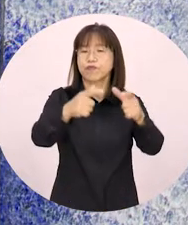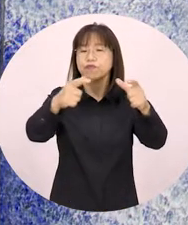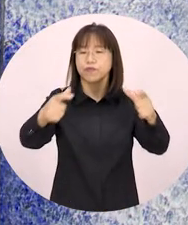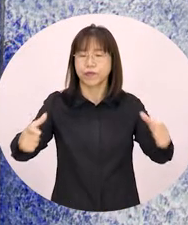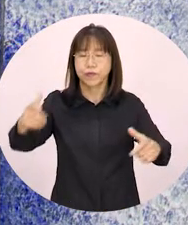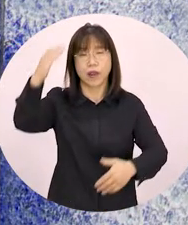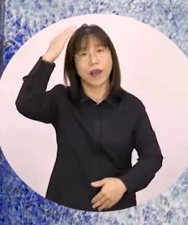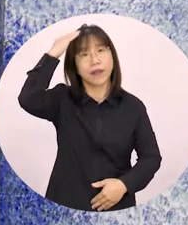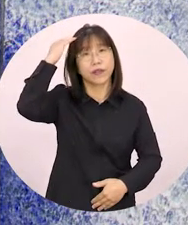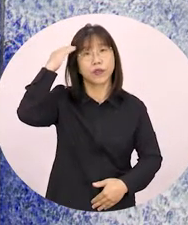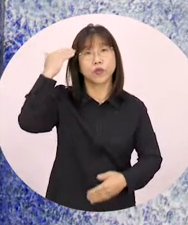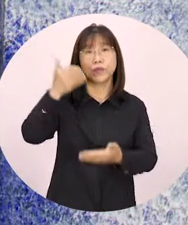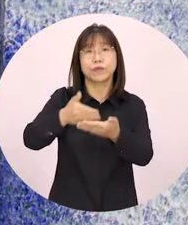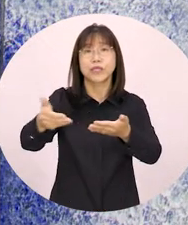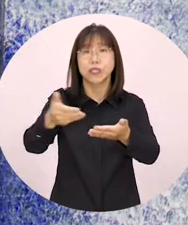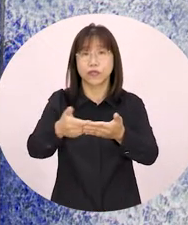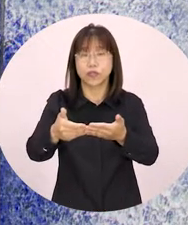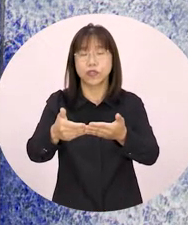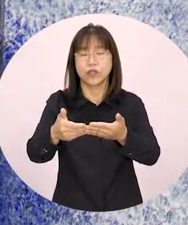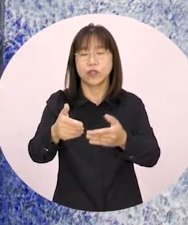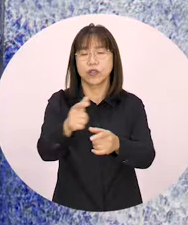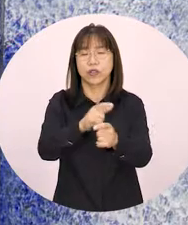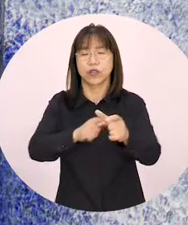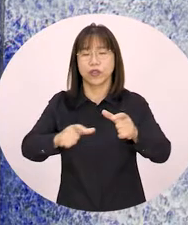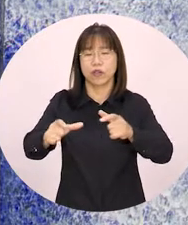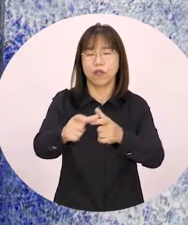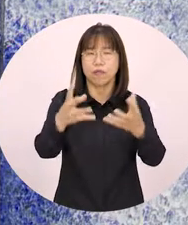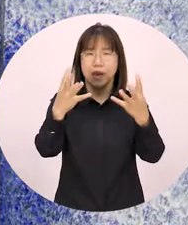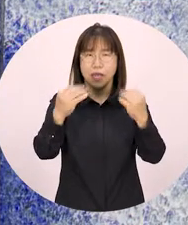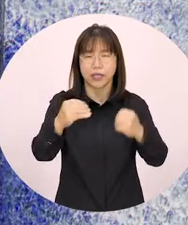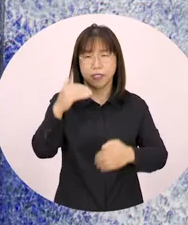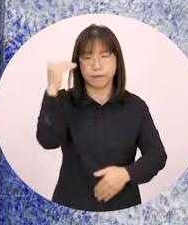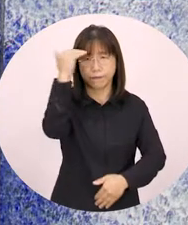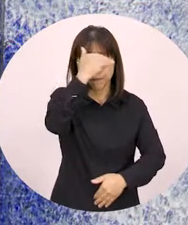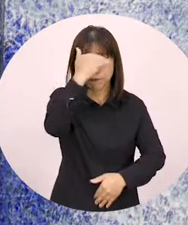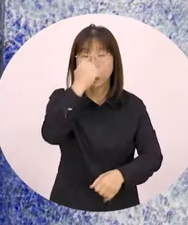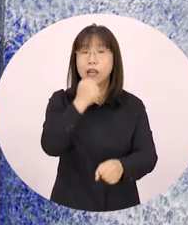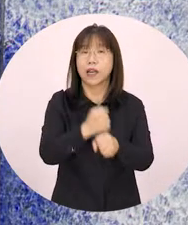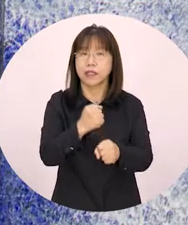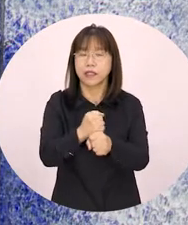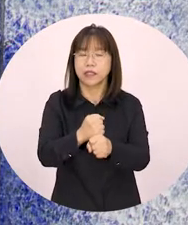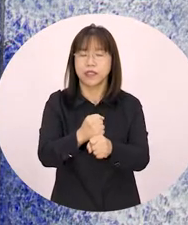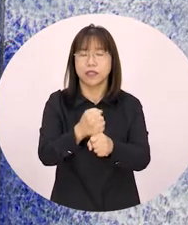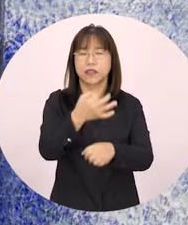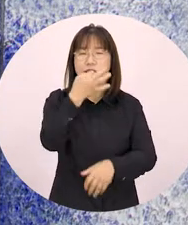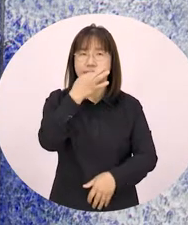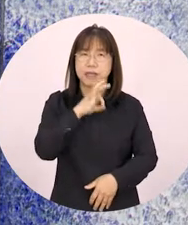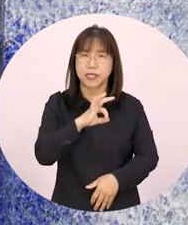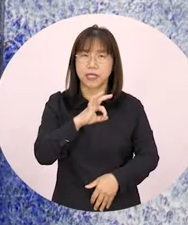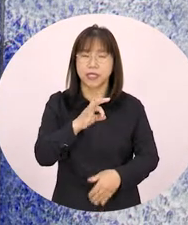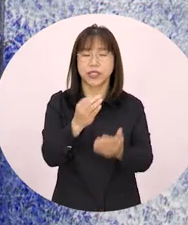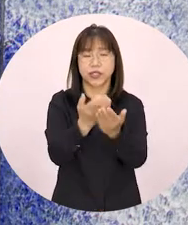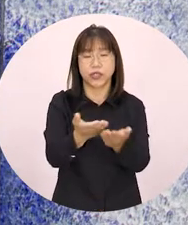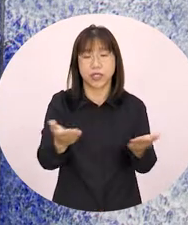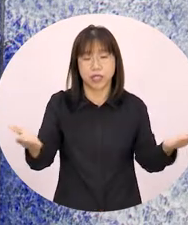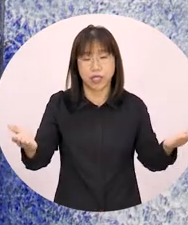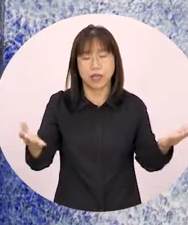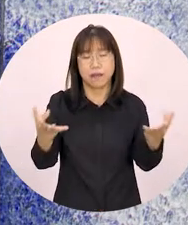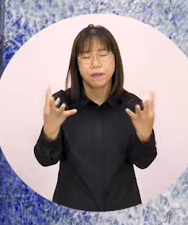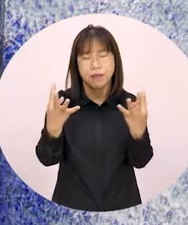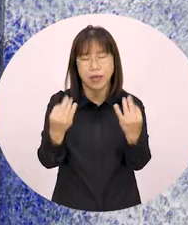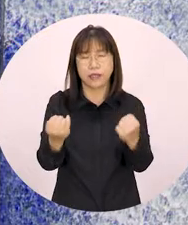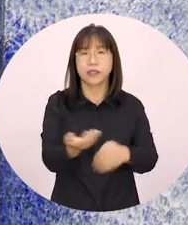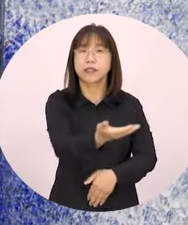미술을 넘어 한국 미술계의 현재를 다각적으로 조망해 볼 수 있는 뜻깊은 이번